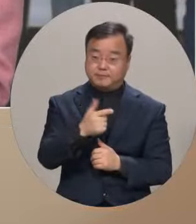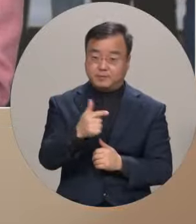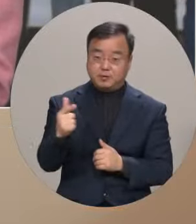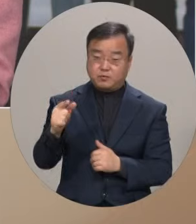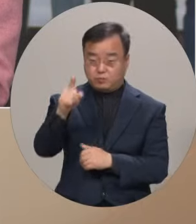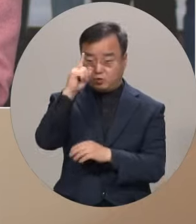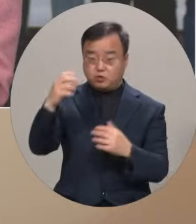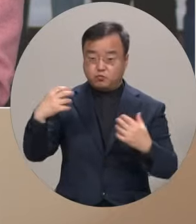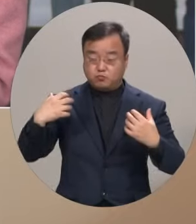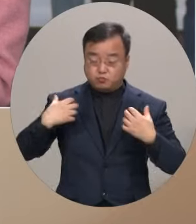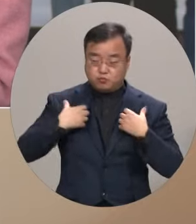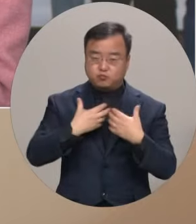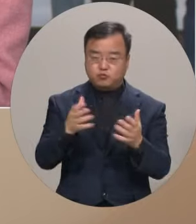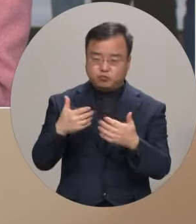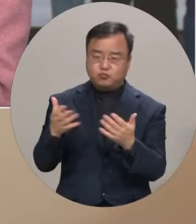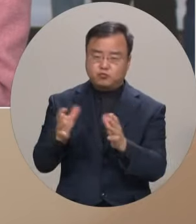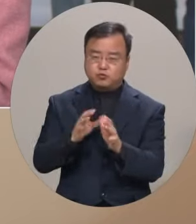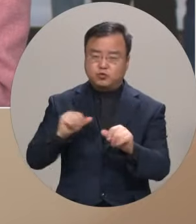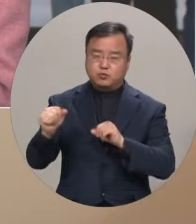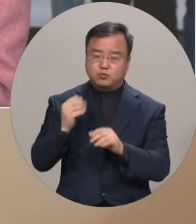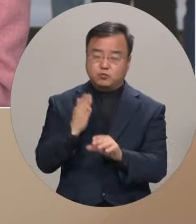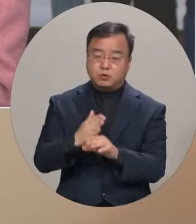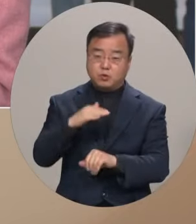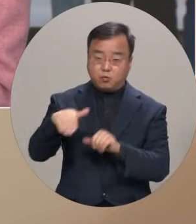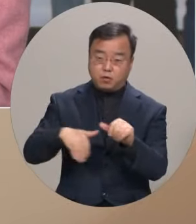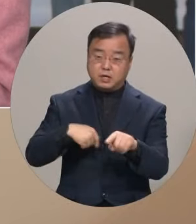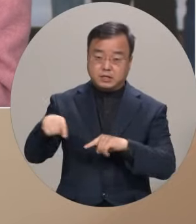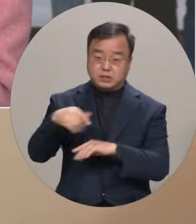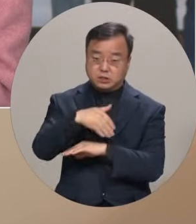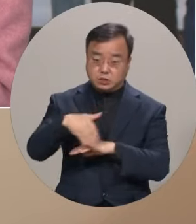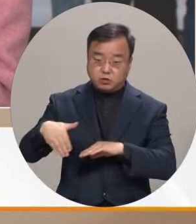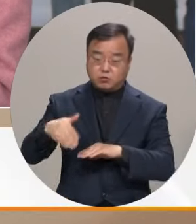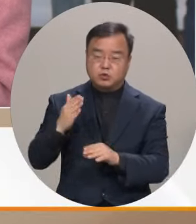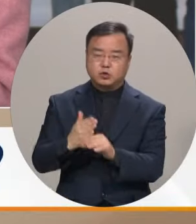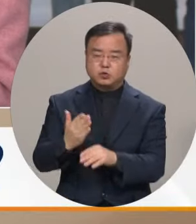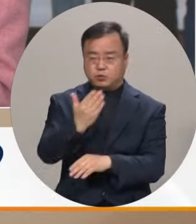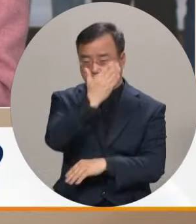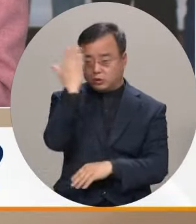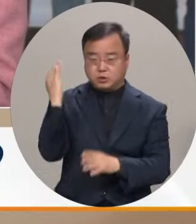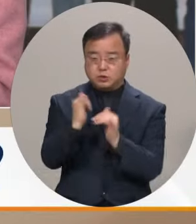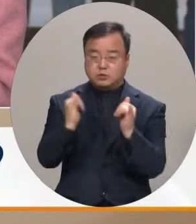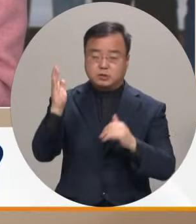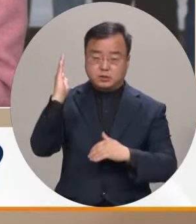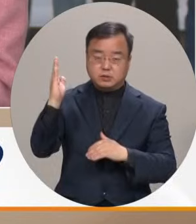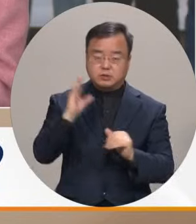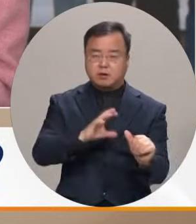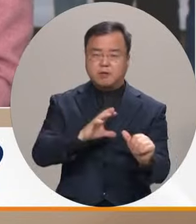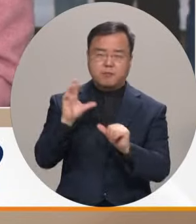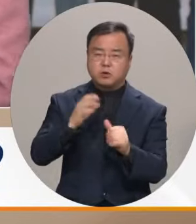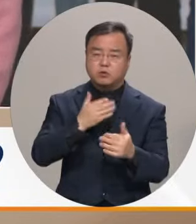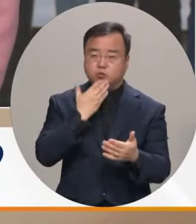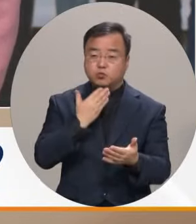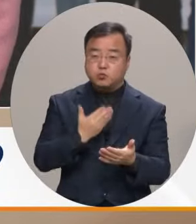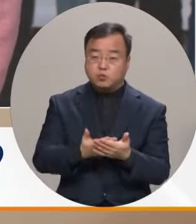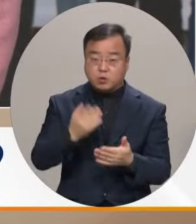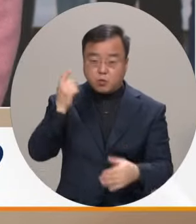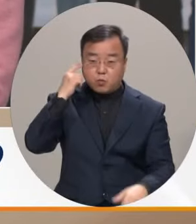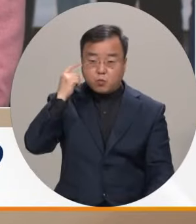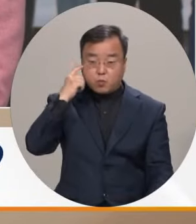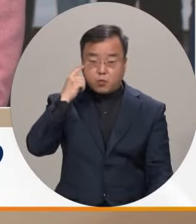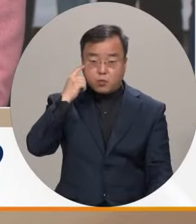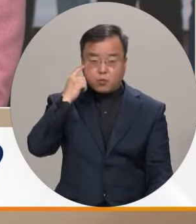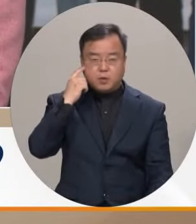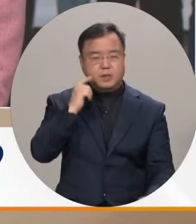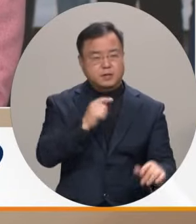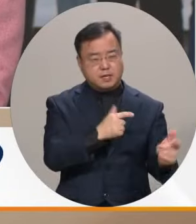시도를 하고 있다고는 하던데 특히이 환경 정책에 청년세대 의견을 반영하는게 중요한 이유는 뭐라고 보십니까